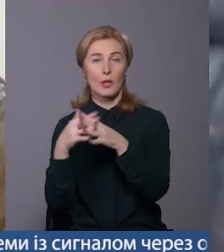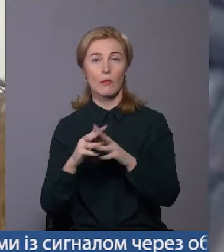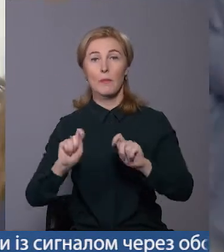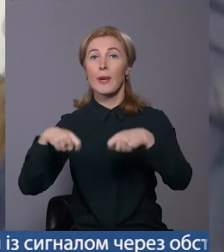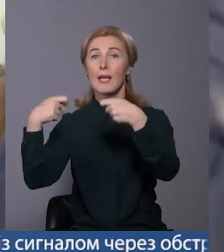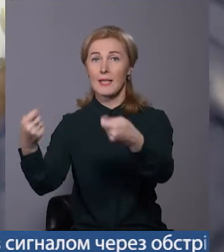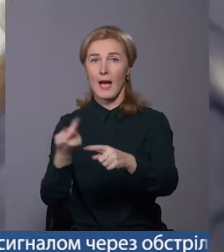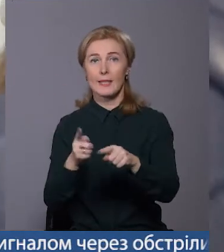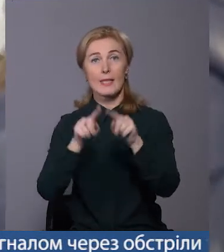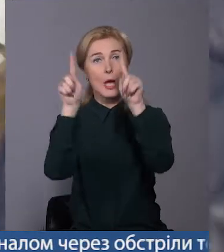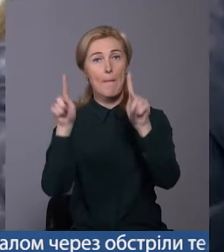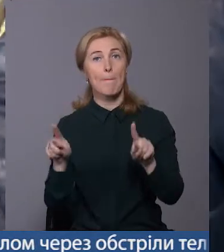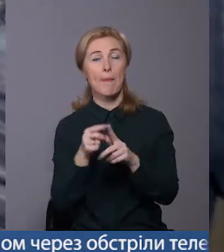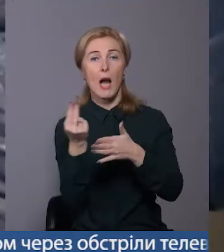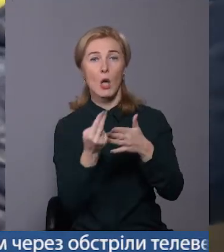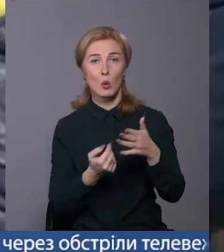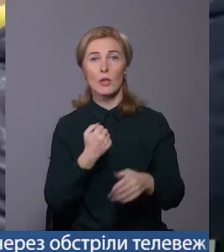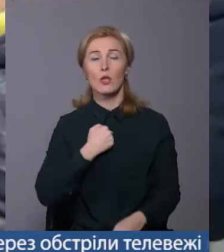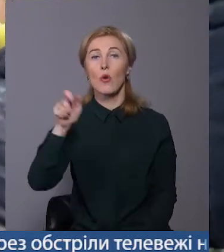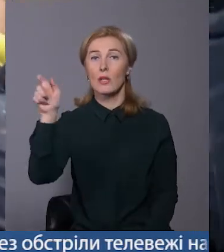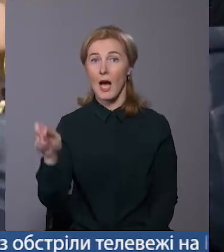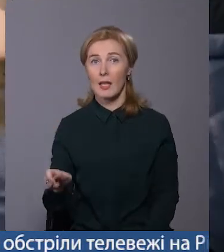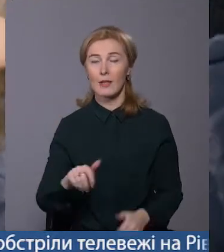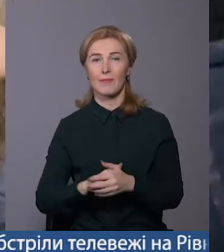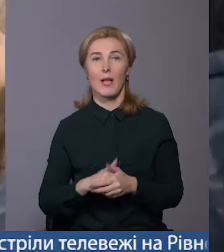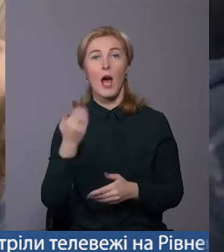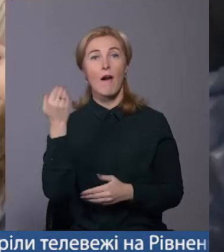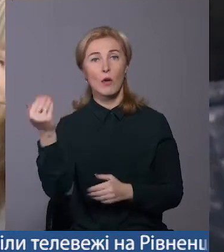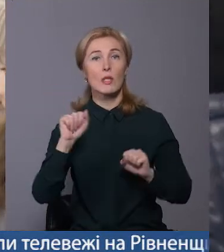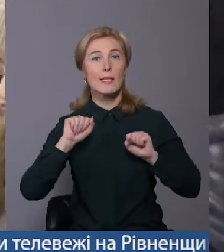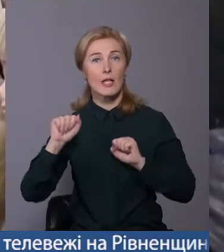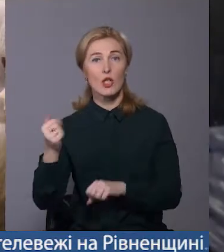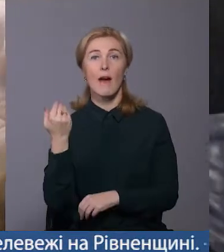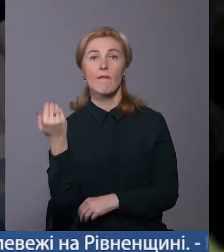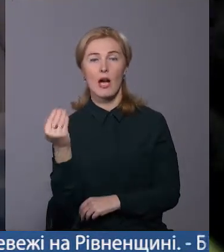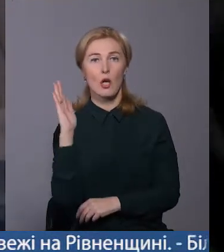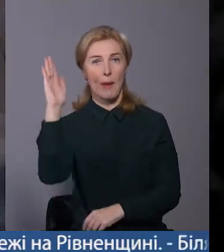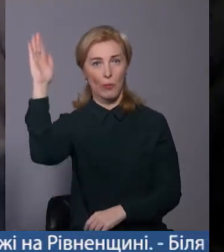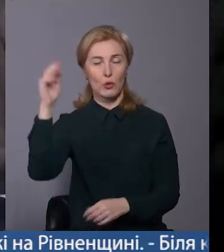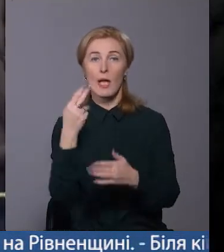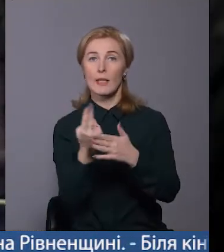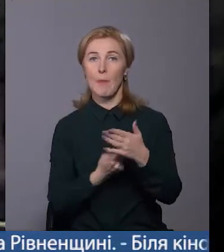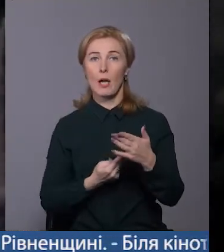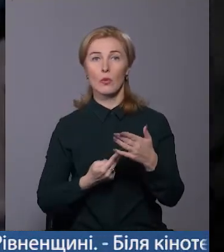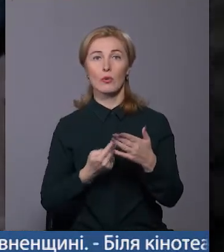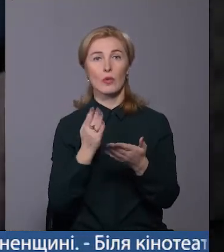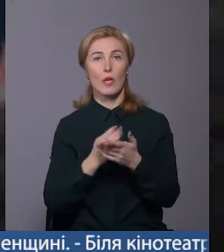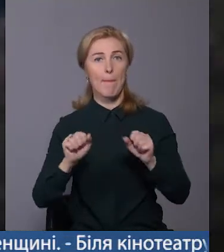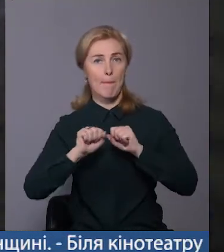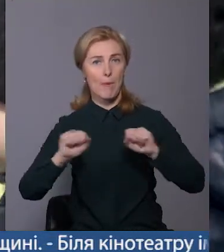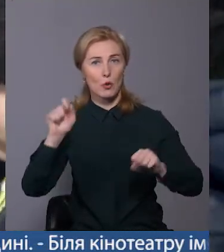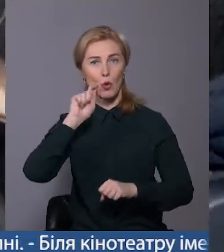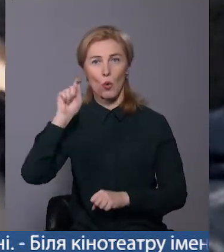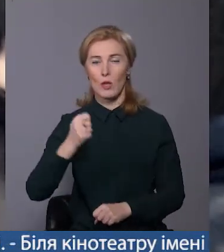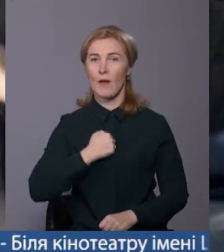Передайте ці малюнки солдатам. Вони захищають ваше майбутнє. На малюнках зображені мужні українські